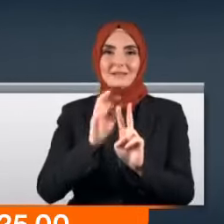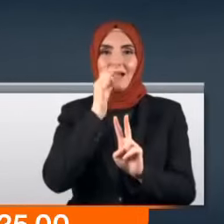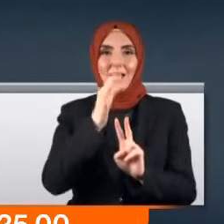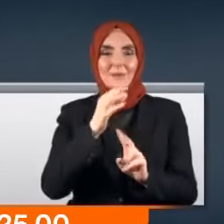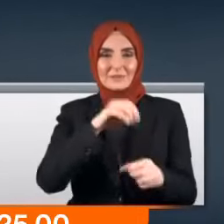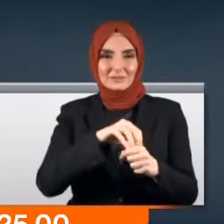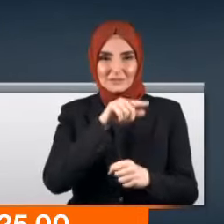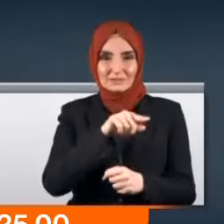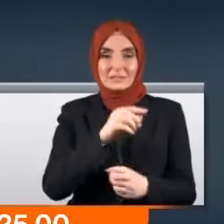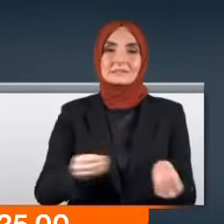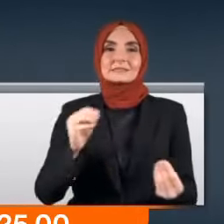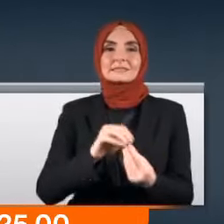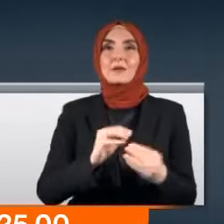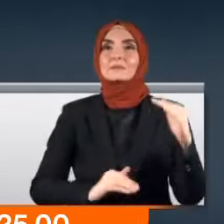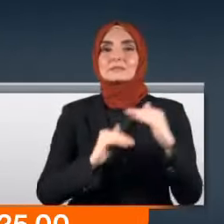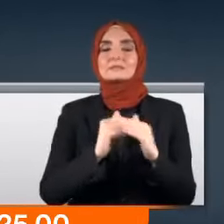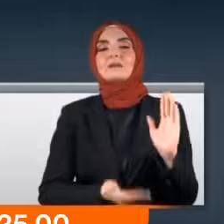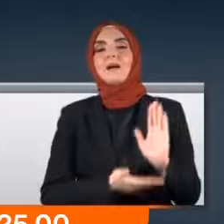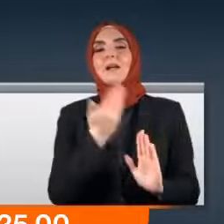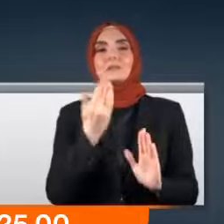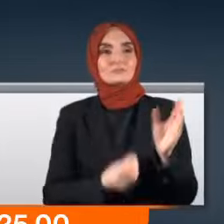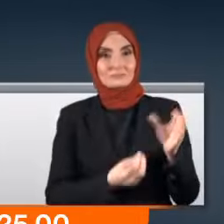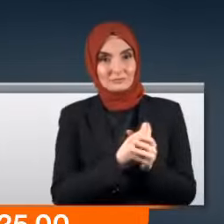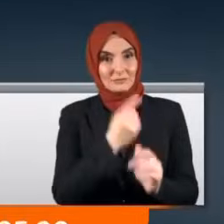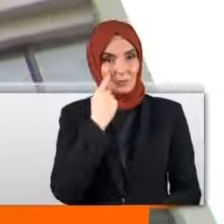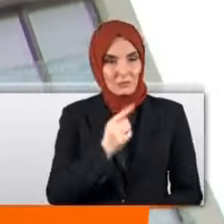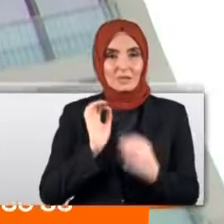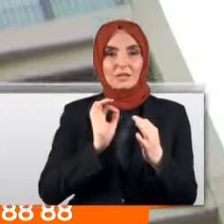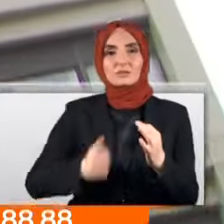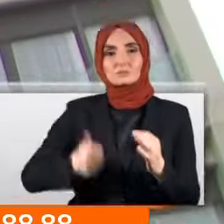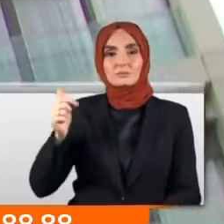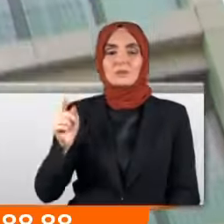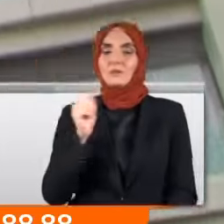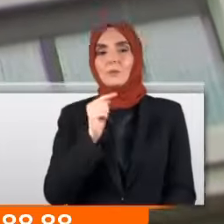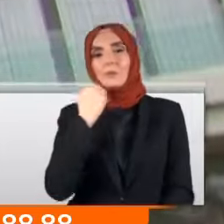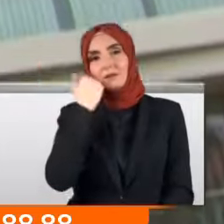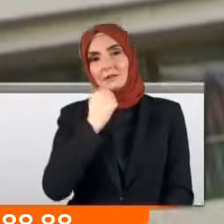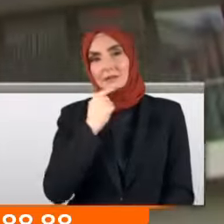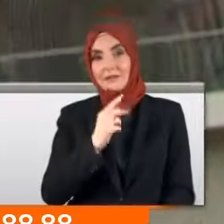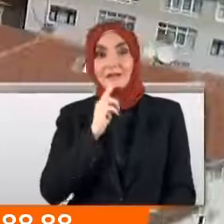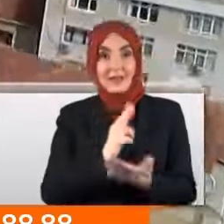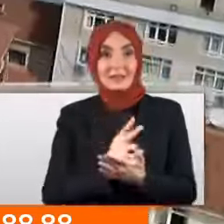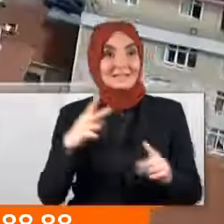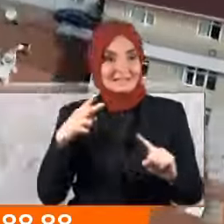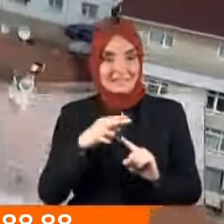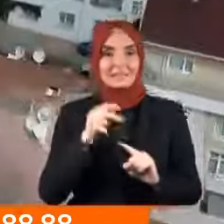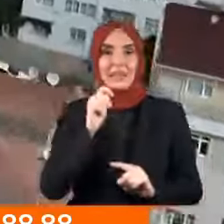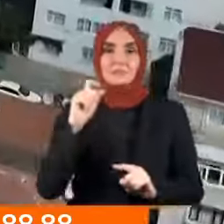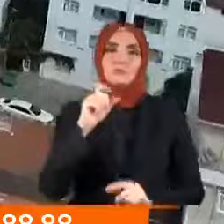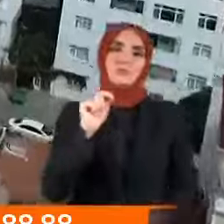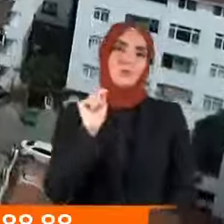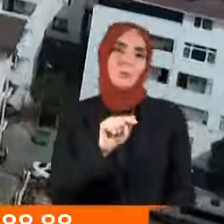diye haberleştirilince İletişim Başkanlığı'ndan yalanlama geldi. Son karar Temmuz ayında verilecek.